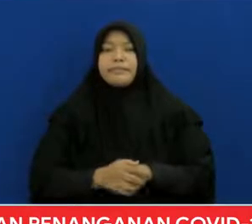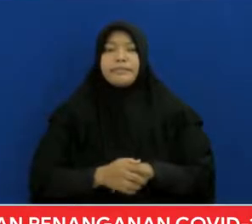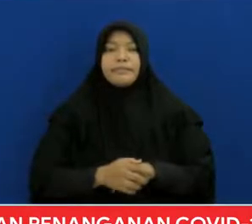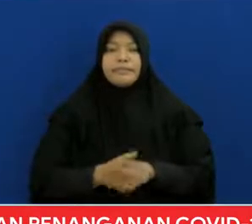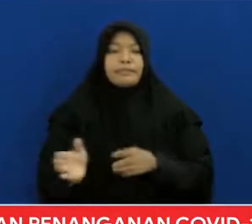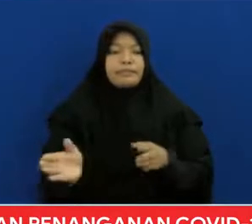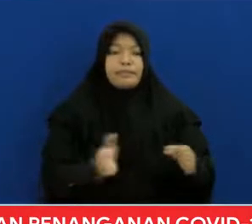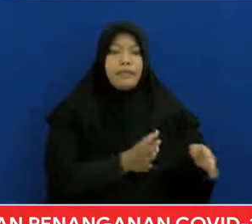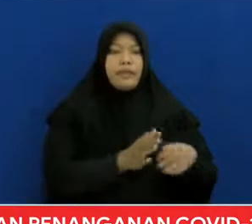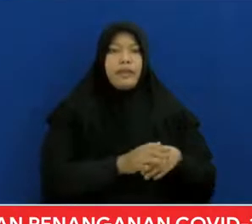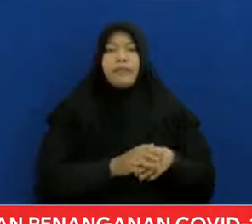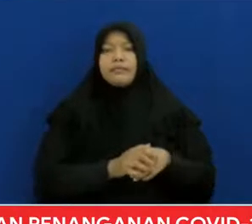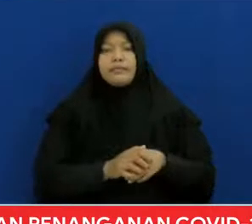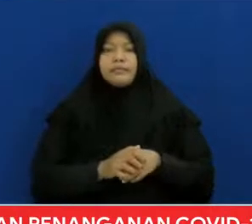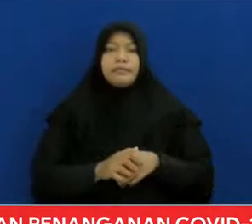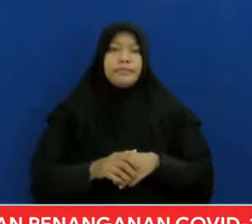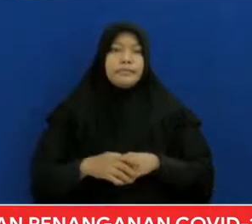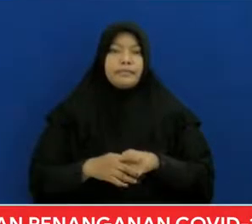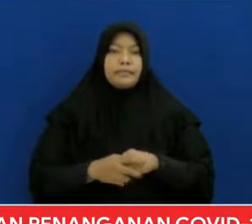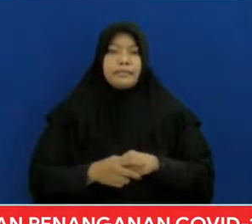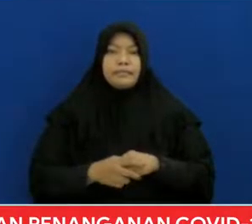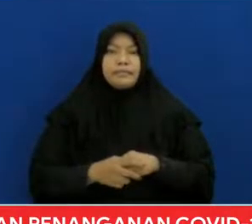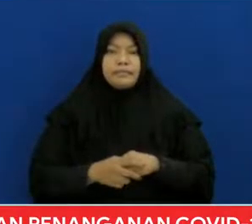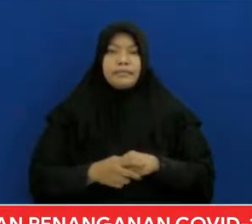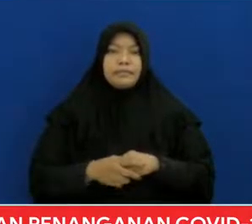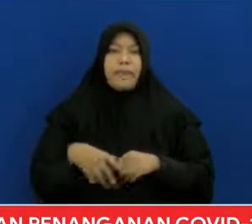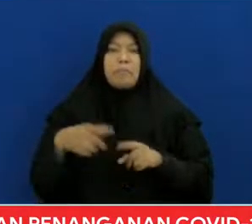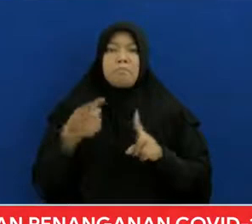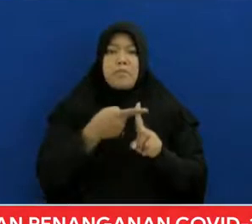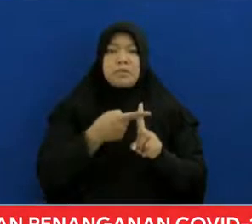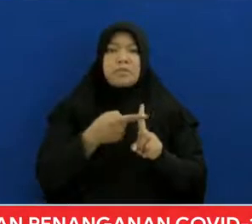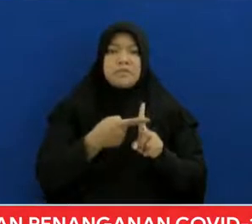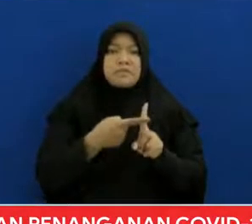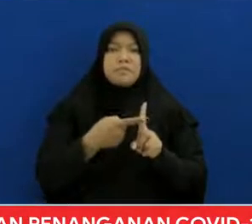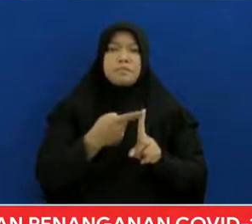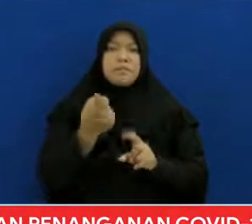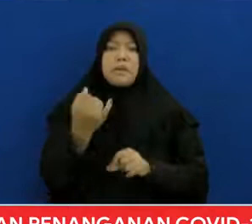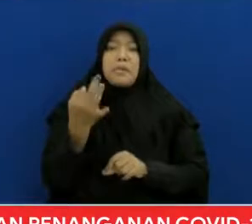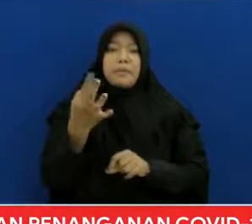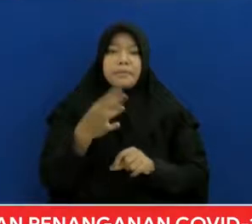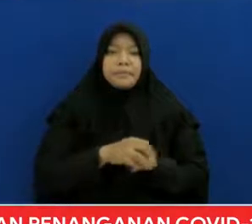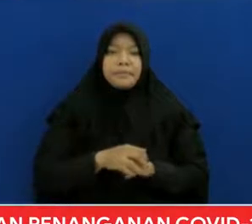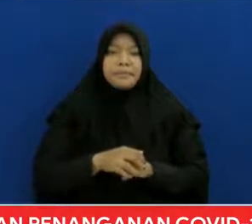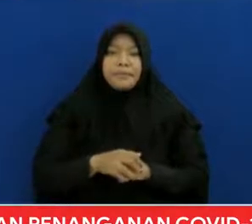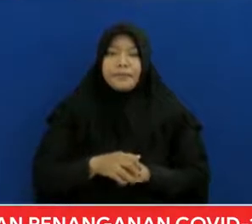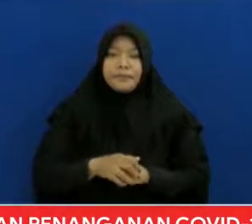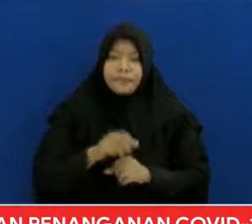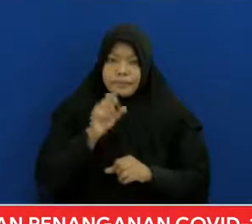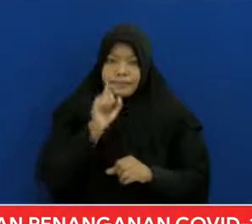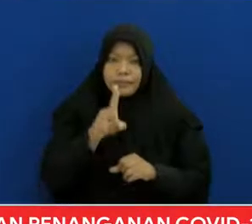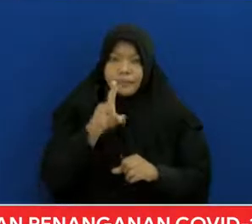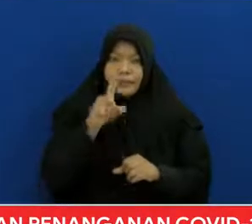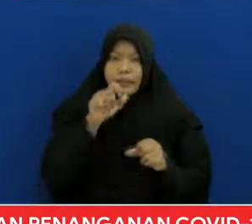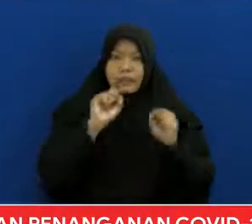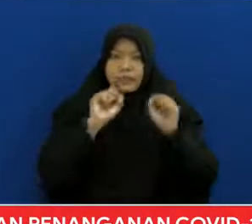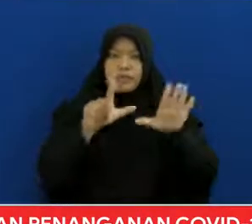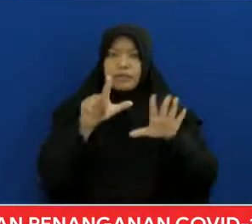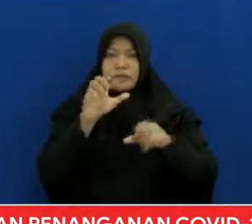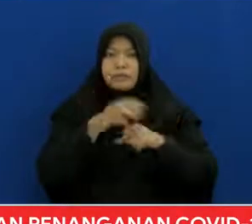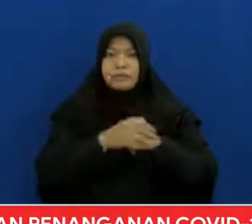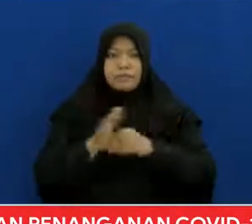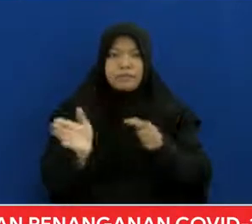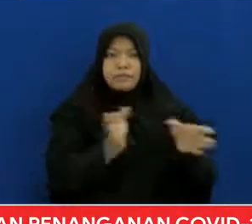Selanjutnya, penderita COVID dengan konfirmasi positif sejumlah 170 orang,